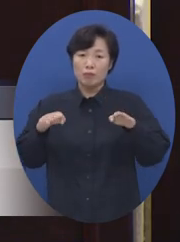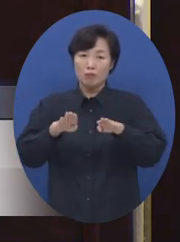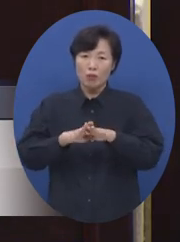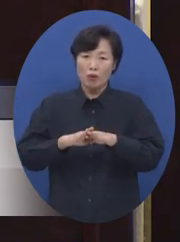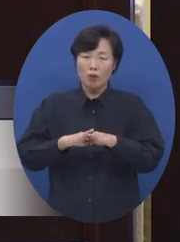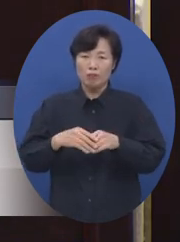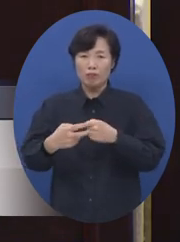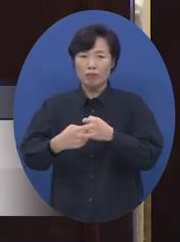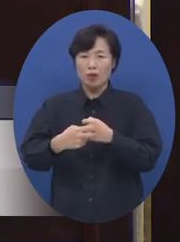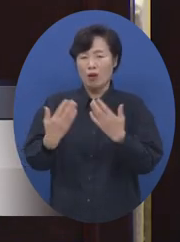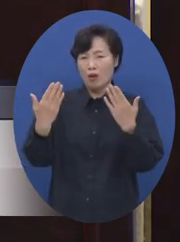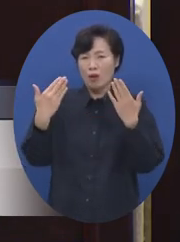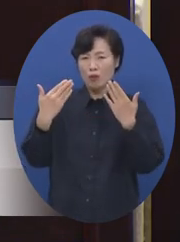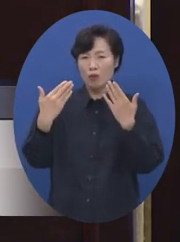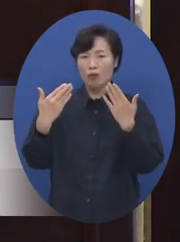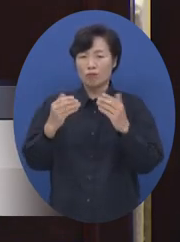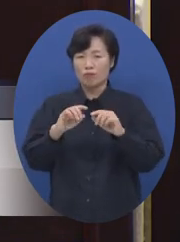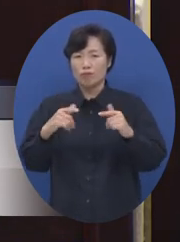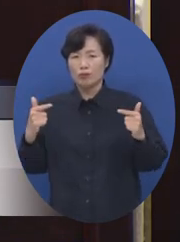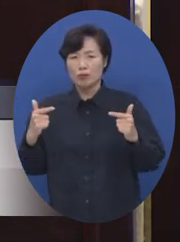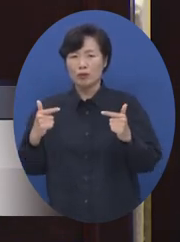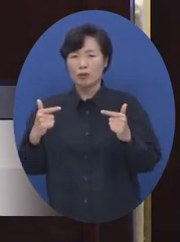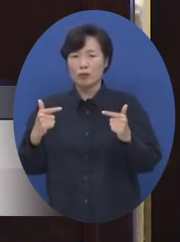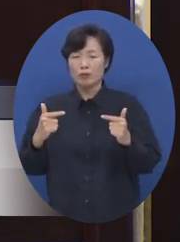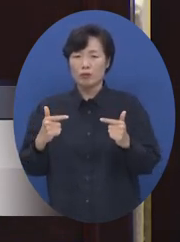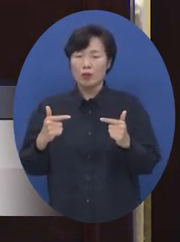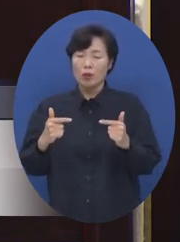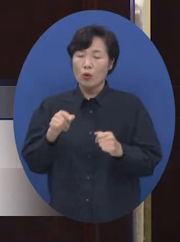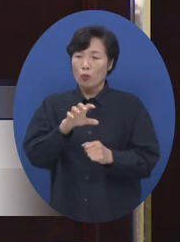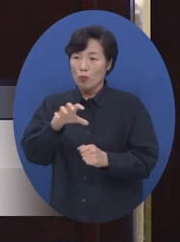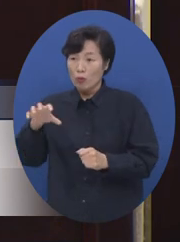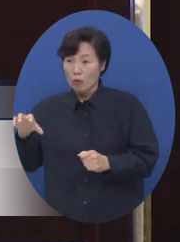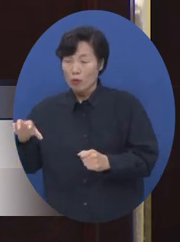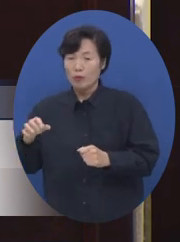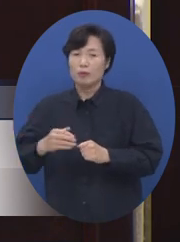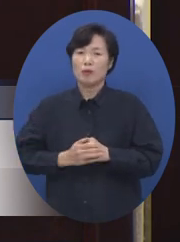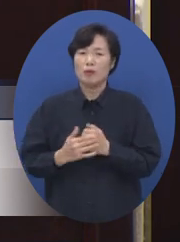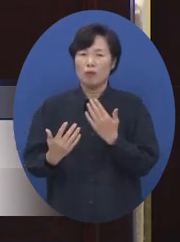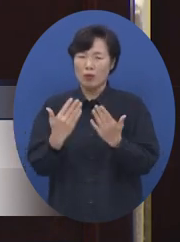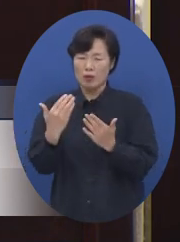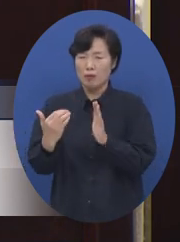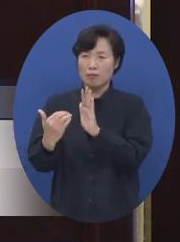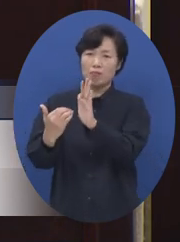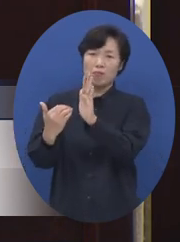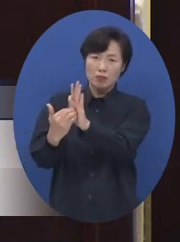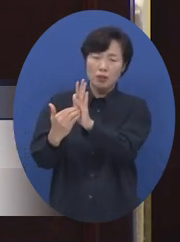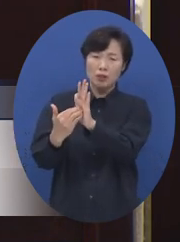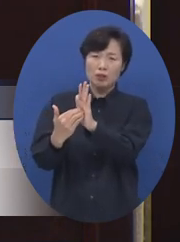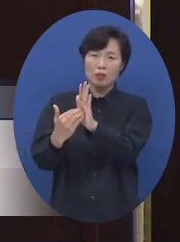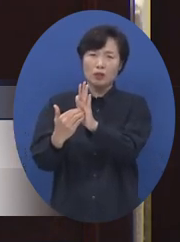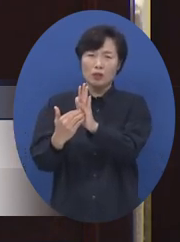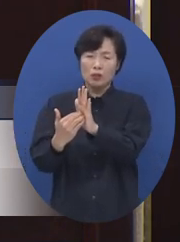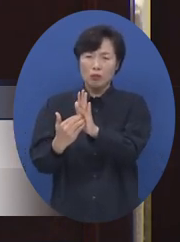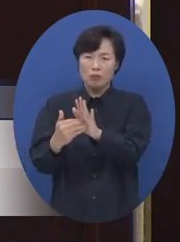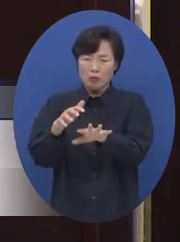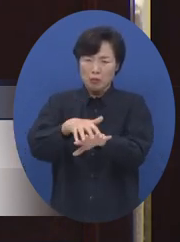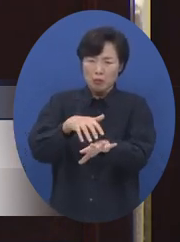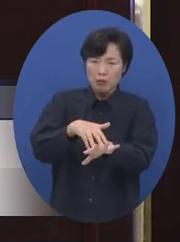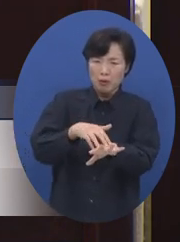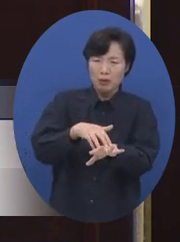공공시설, 병원, 학교 등 다중이용 시설만이라도 화재 대피용